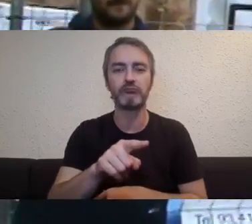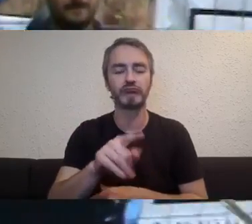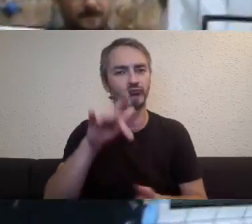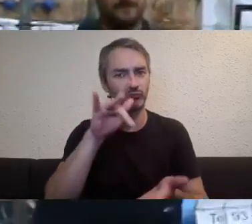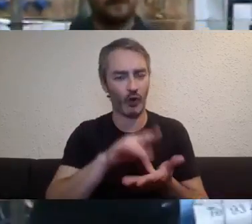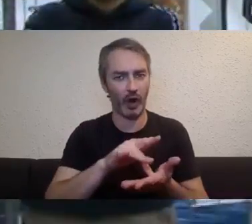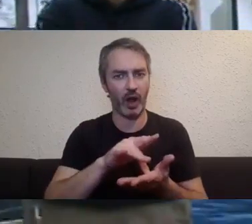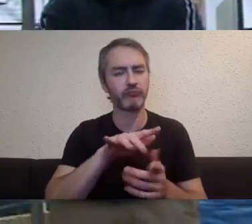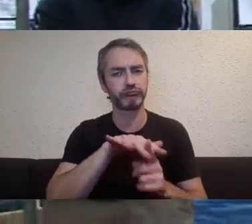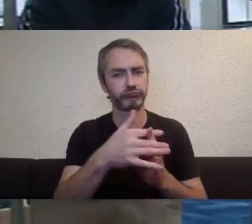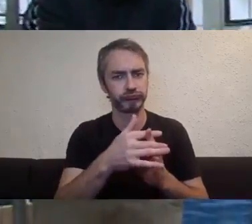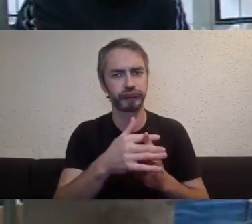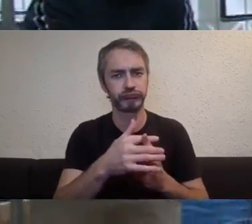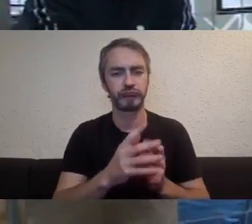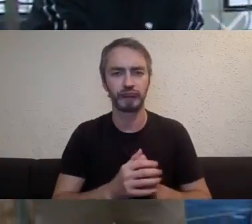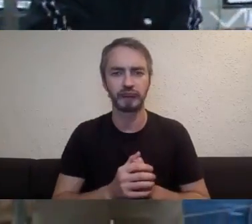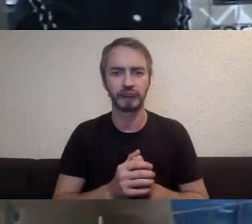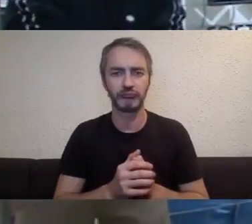va ser una experiència